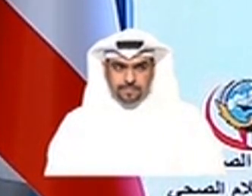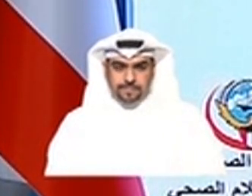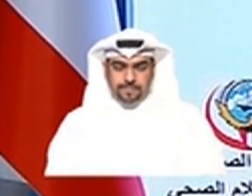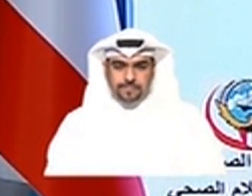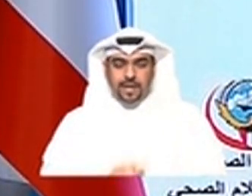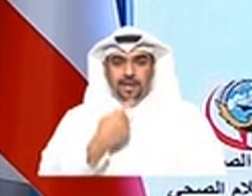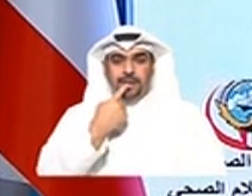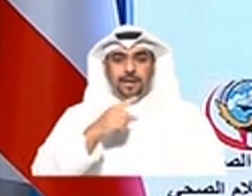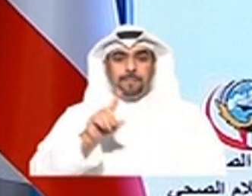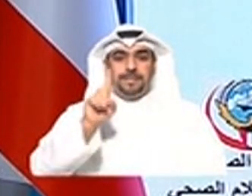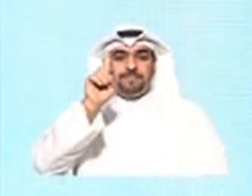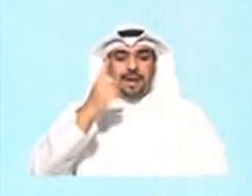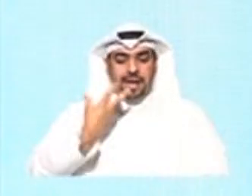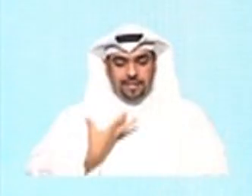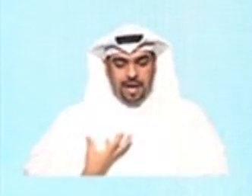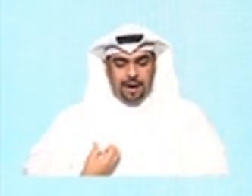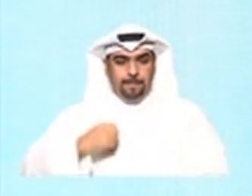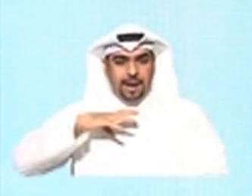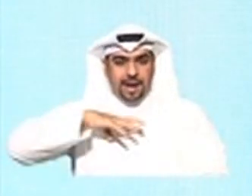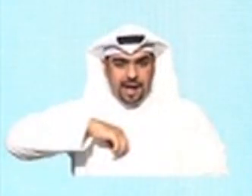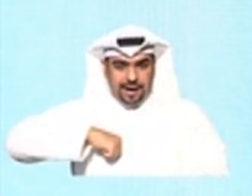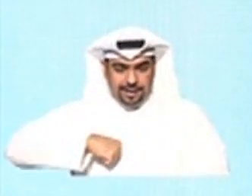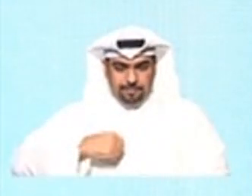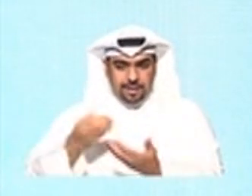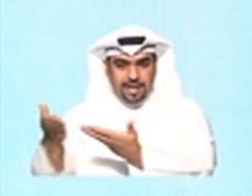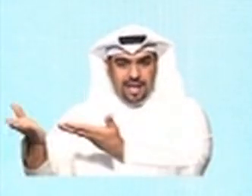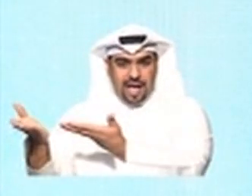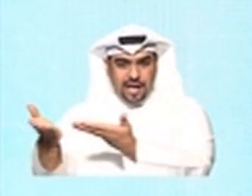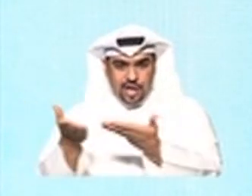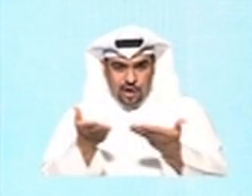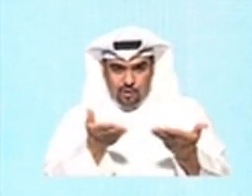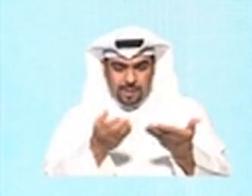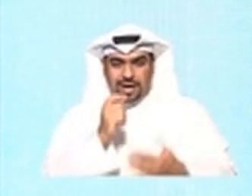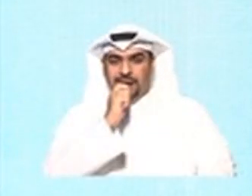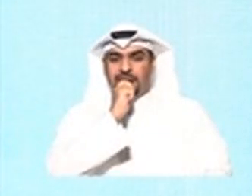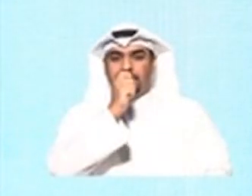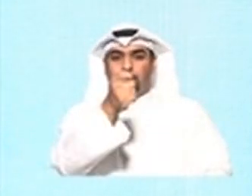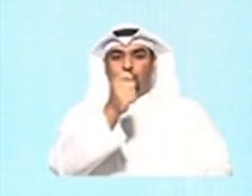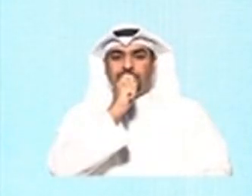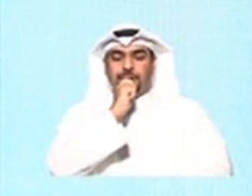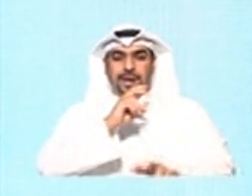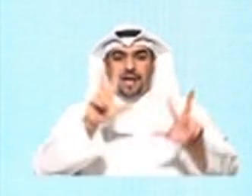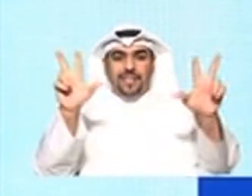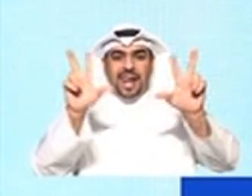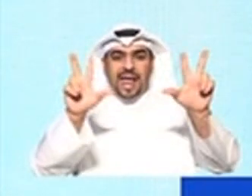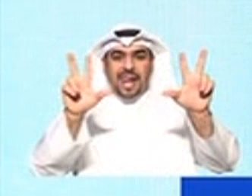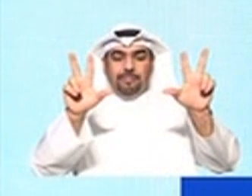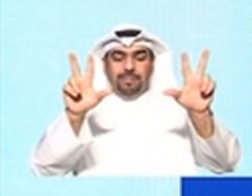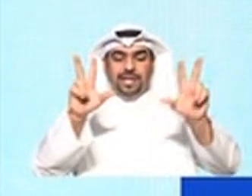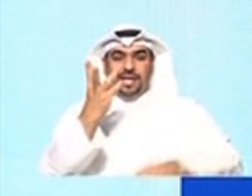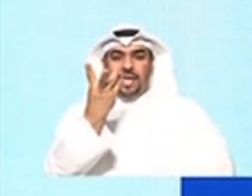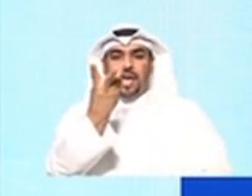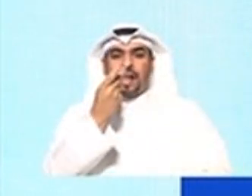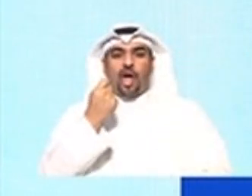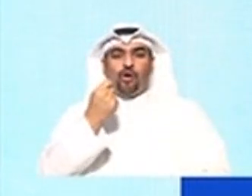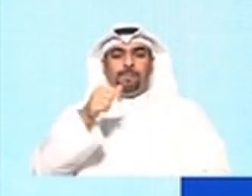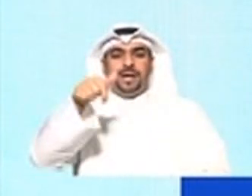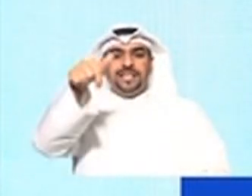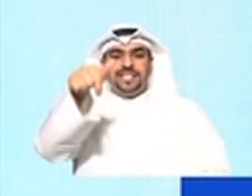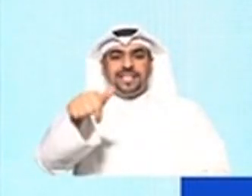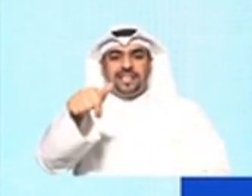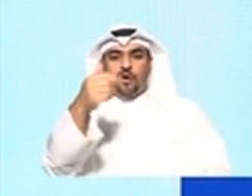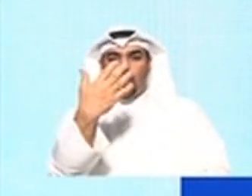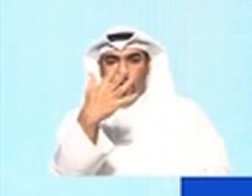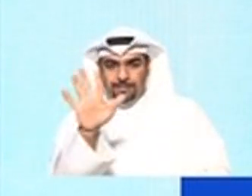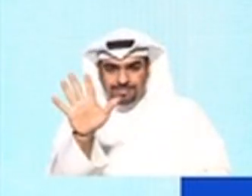بسم الله الرحمن الرحيم، حياكم الله ونرحب بكم في هذا المؤتمر الإعلامي 56 والذي يعقد